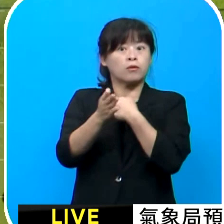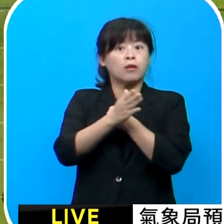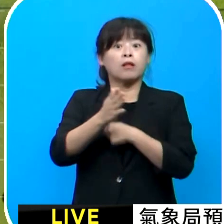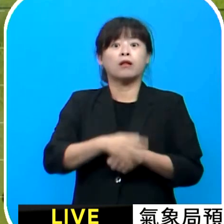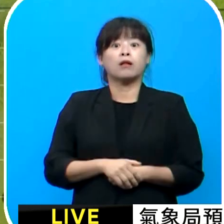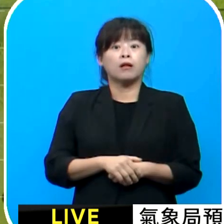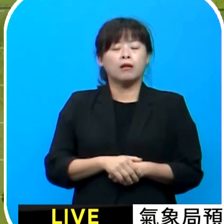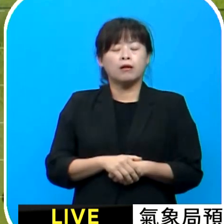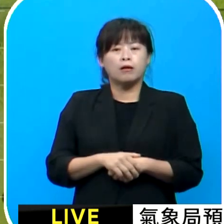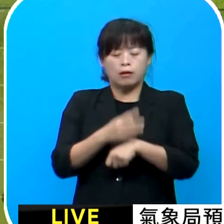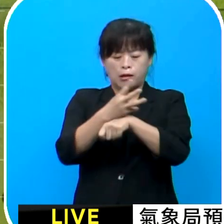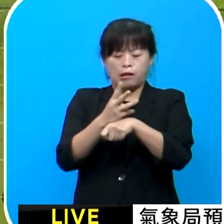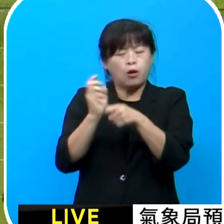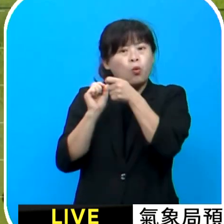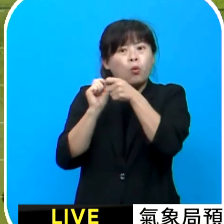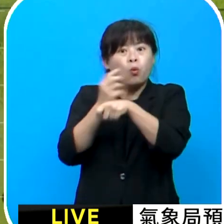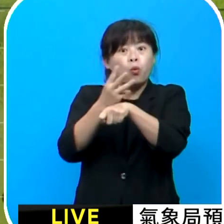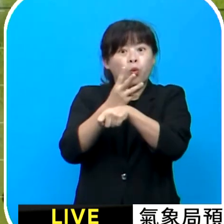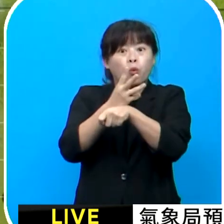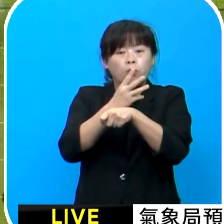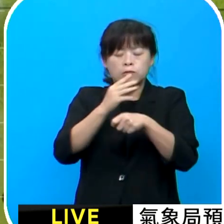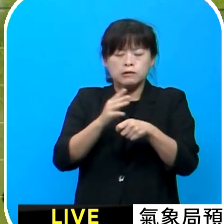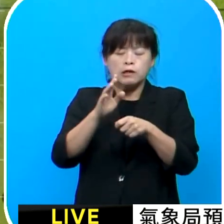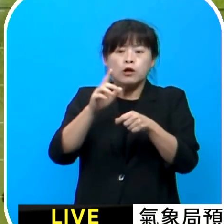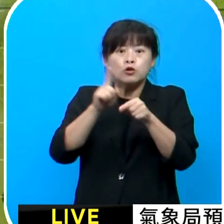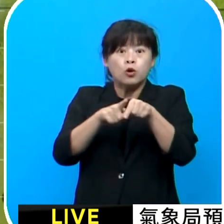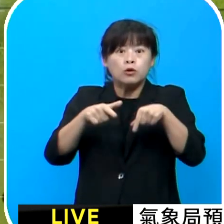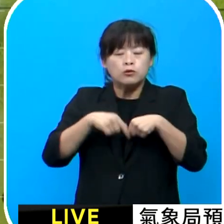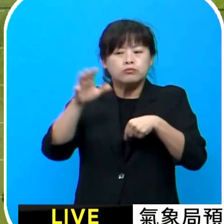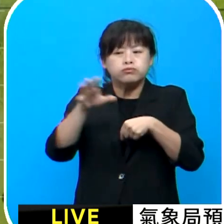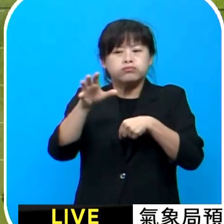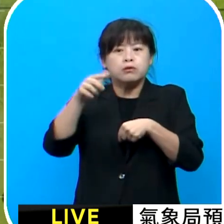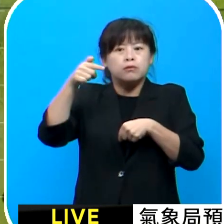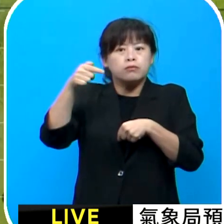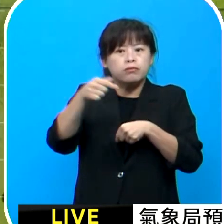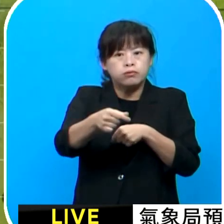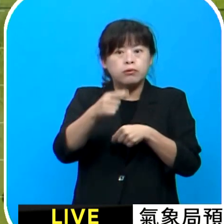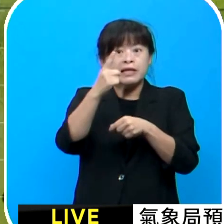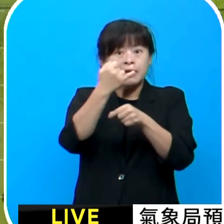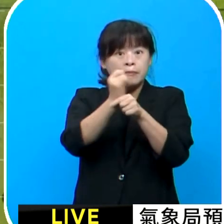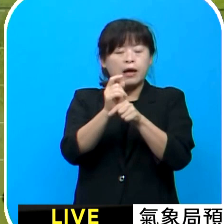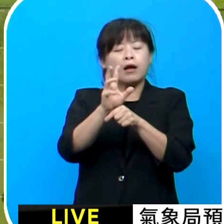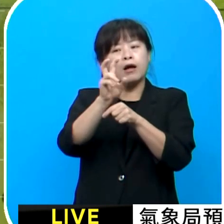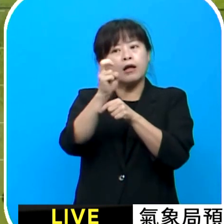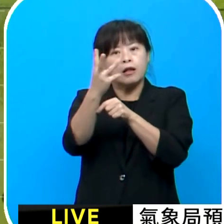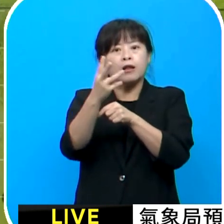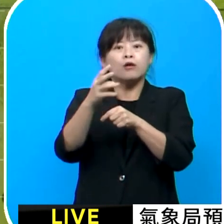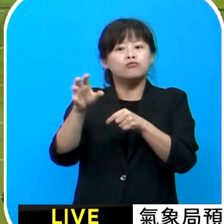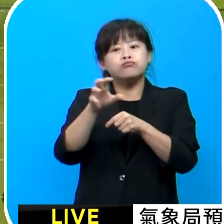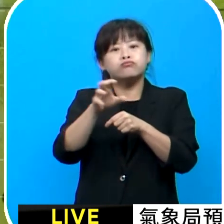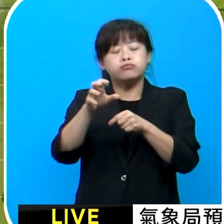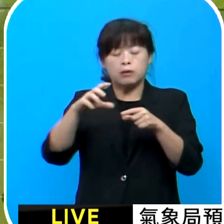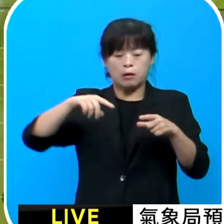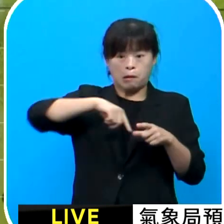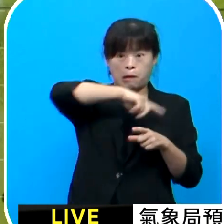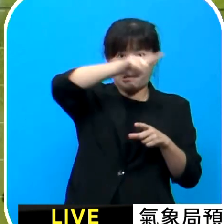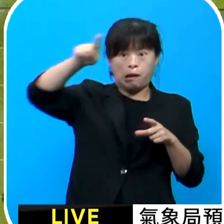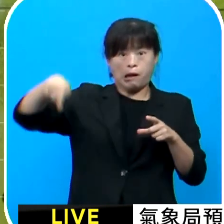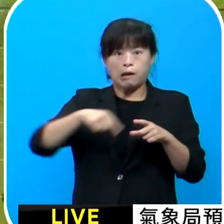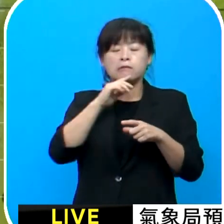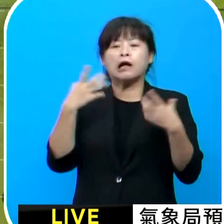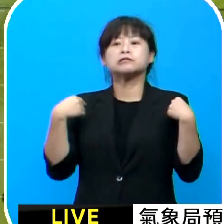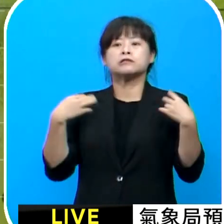上。在过去3个小时，它的近中心风速略微减弱到每秒23公尺，暴风半径则维